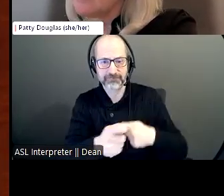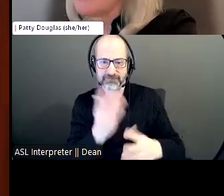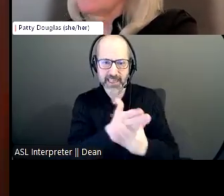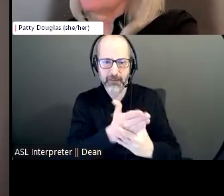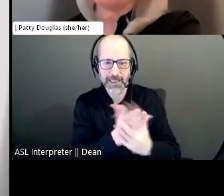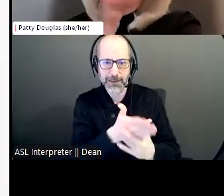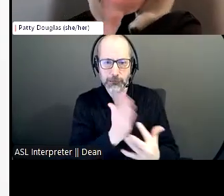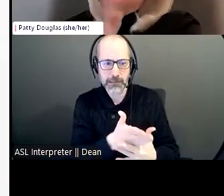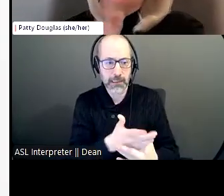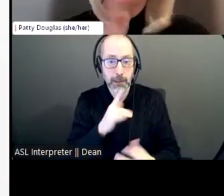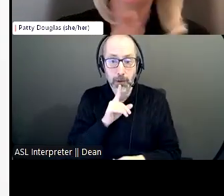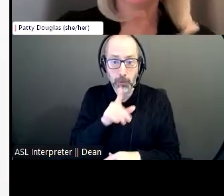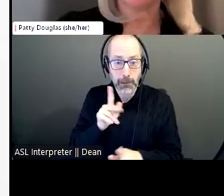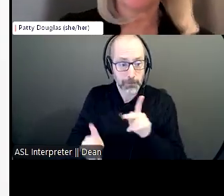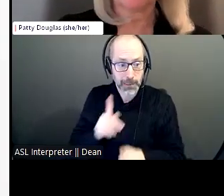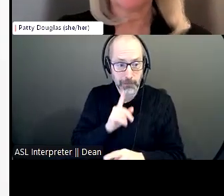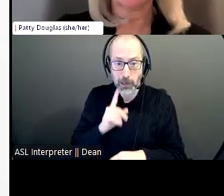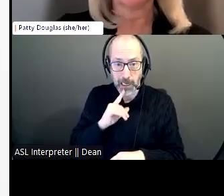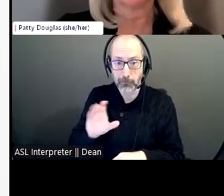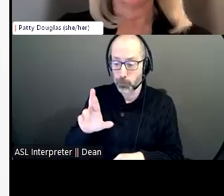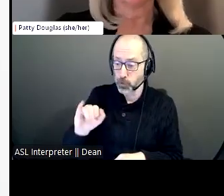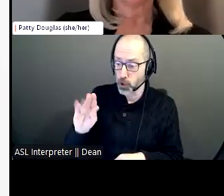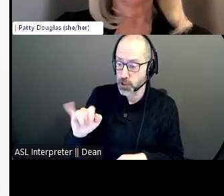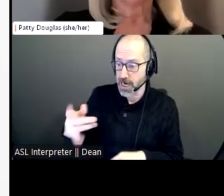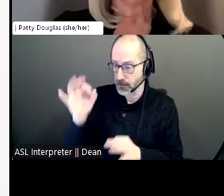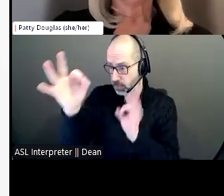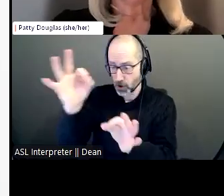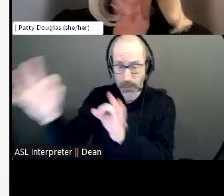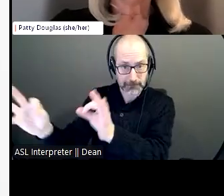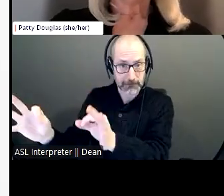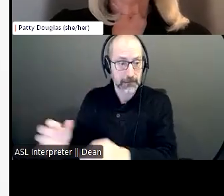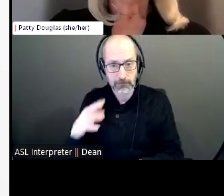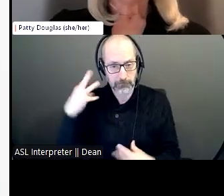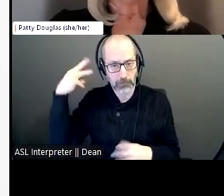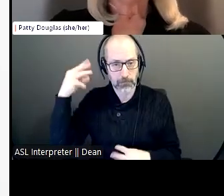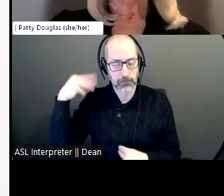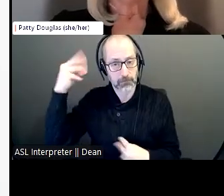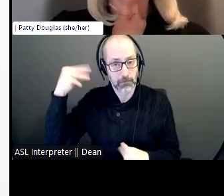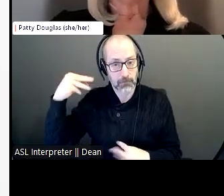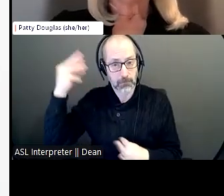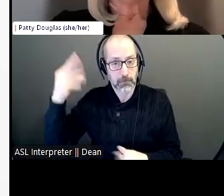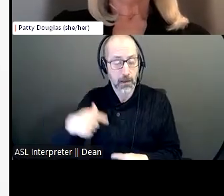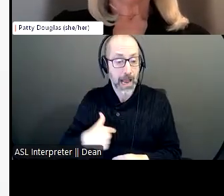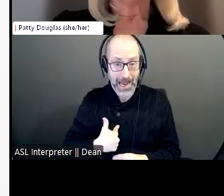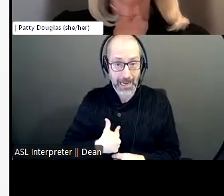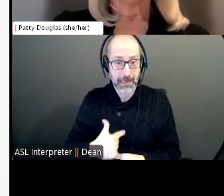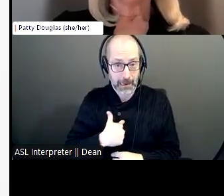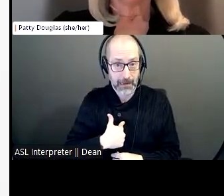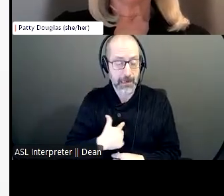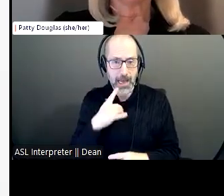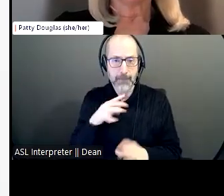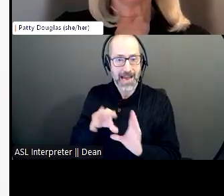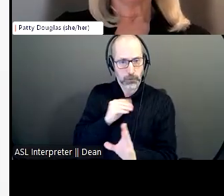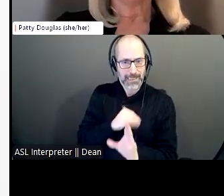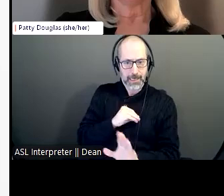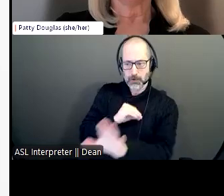l'intervention parce que, comme vous voyez, des vrais gens essaient de me mettre sur un dessin Rorschach, doa, doa, doa, doa. Et moi, je